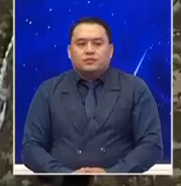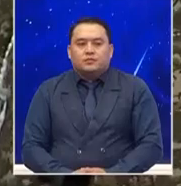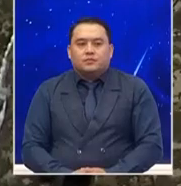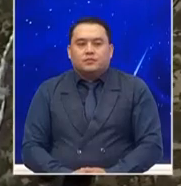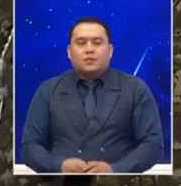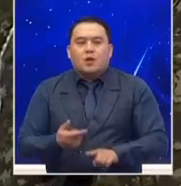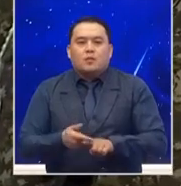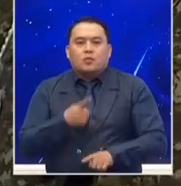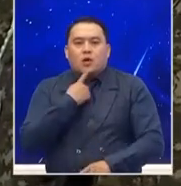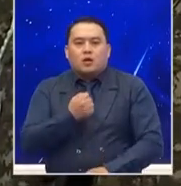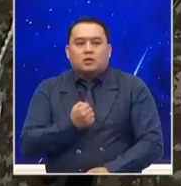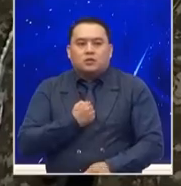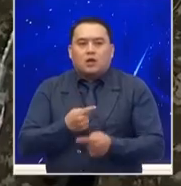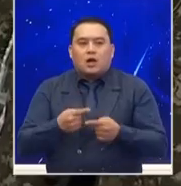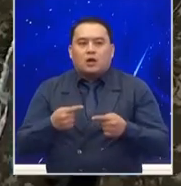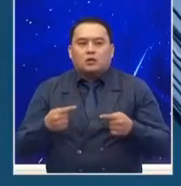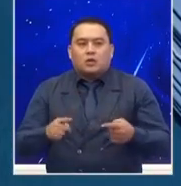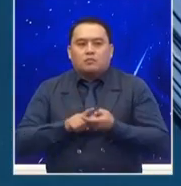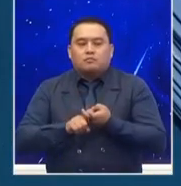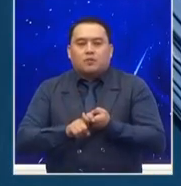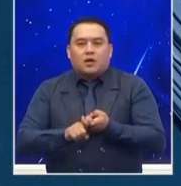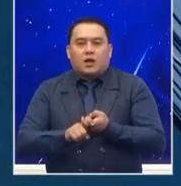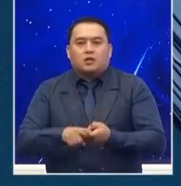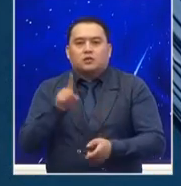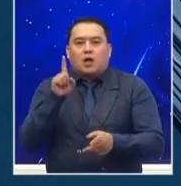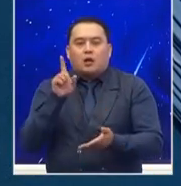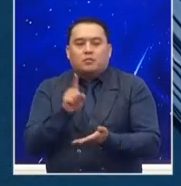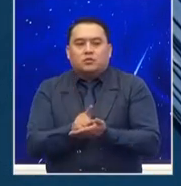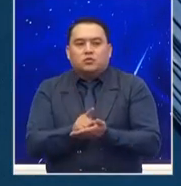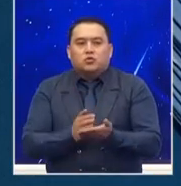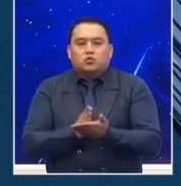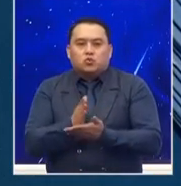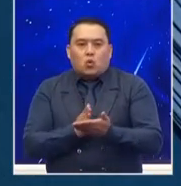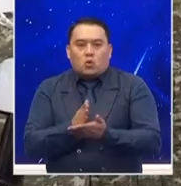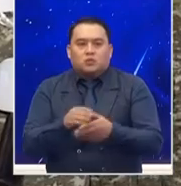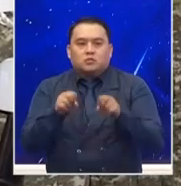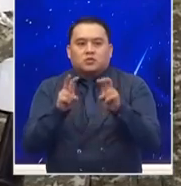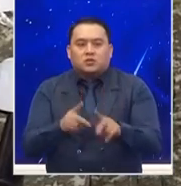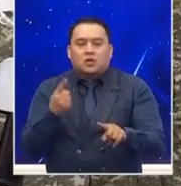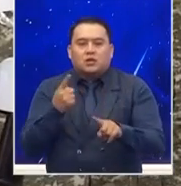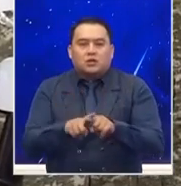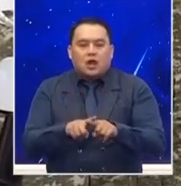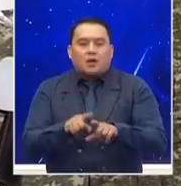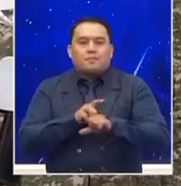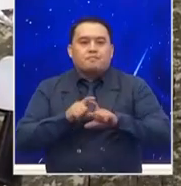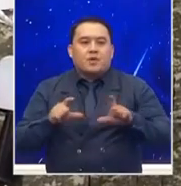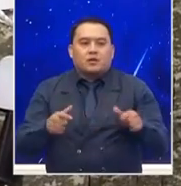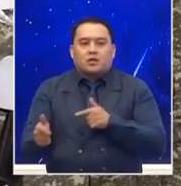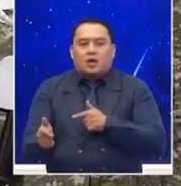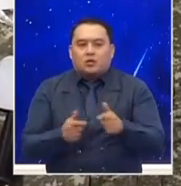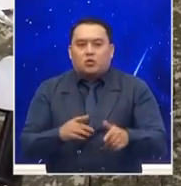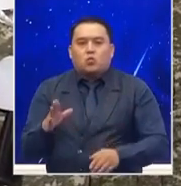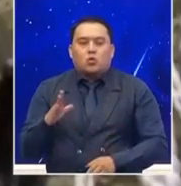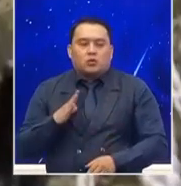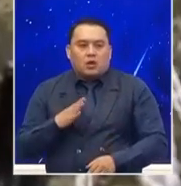Бұл сарбаздар түрлі себептерге байланысты отан алдындағы борышын өтей алмағандар. Енді арнайы әскери техникалық мектепте дайындықтан өтті.